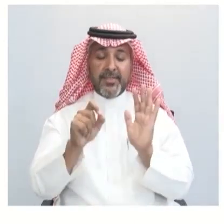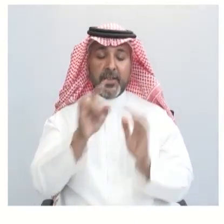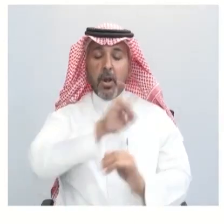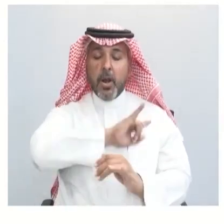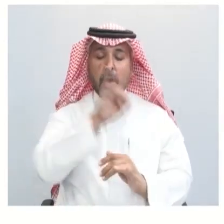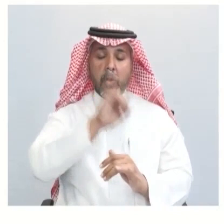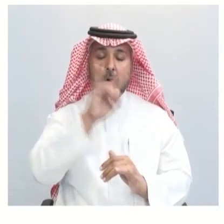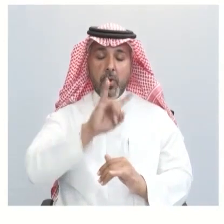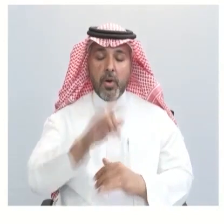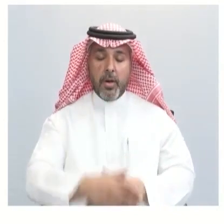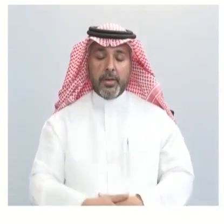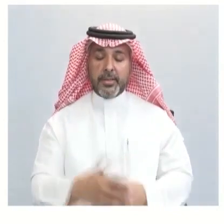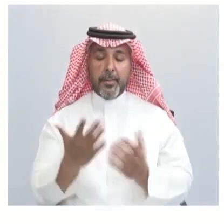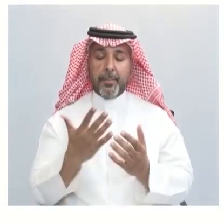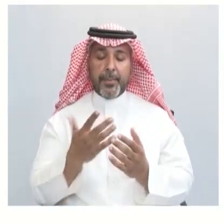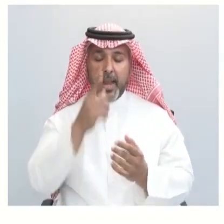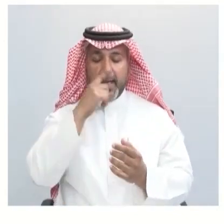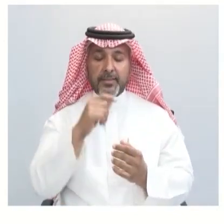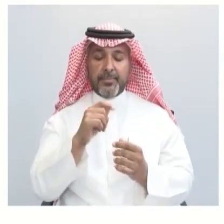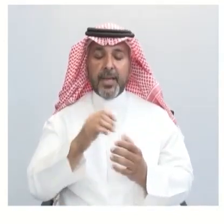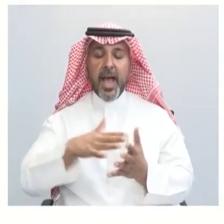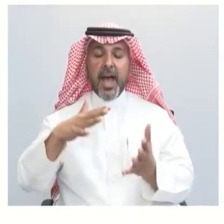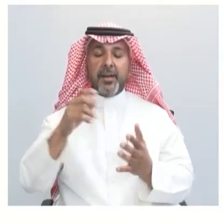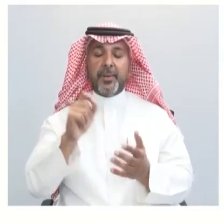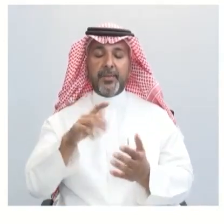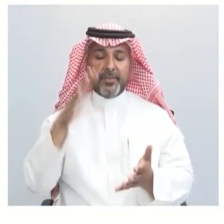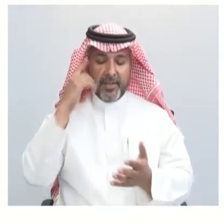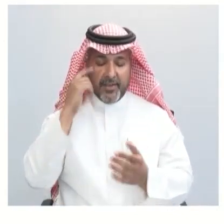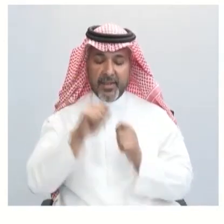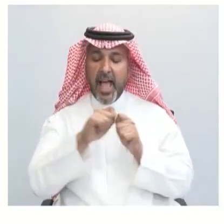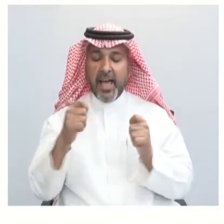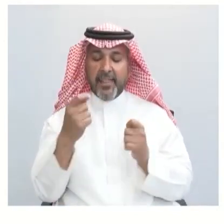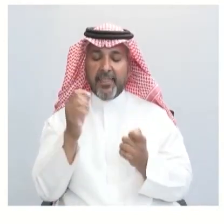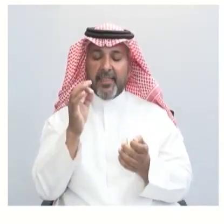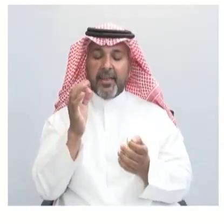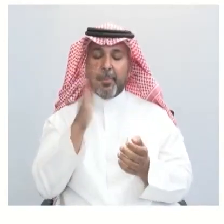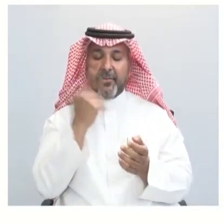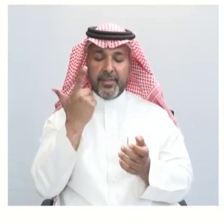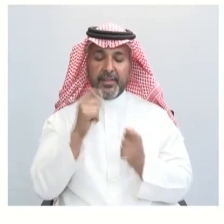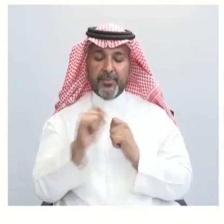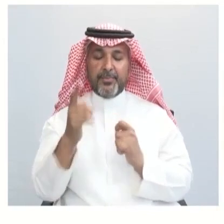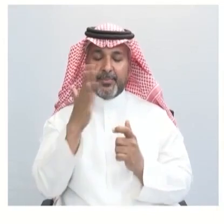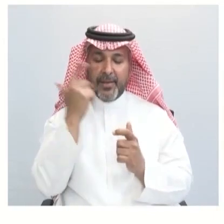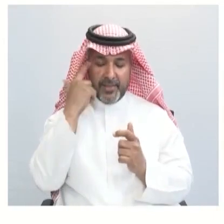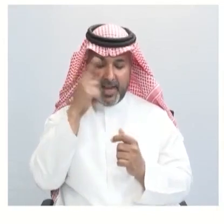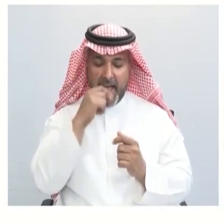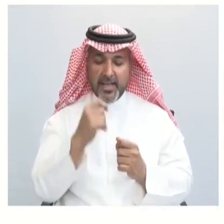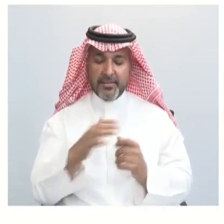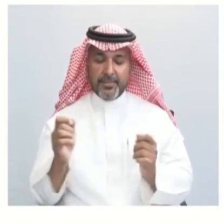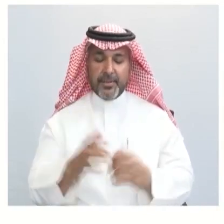عندي حديقه بالفعل عندي حديقه مستحيل ان اللي هو العرض لها الود دبليو راح يساوي